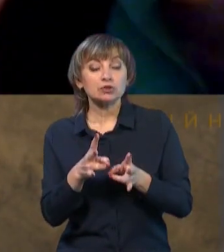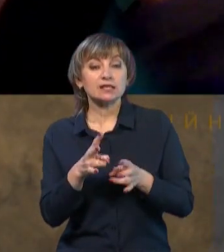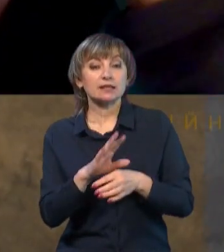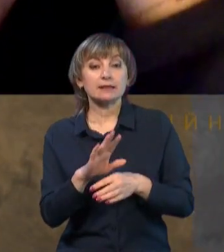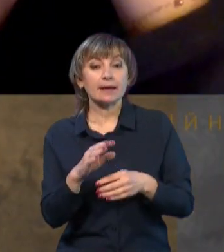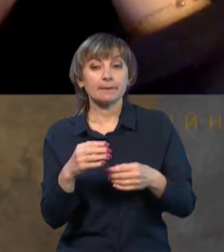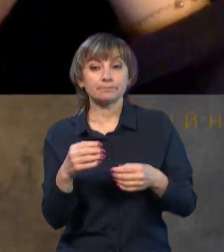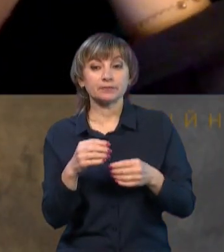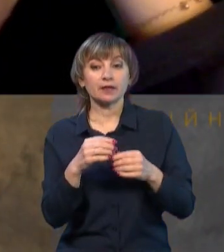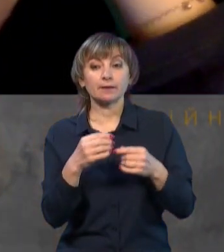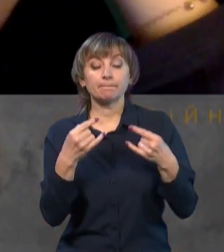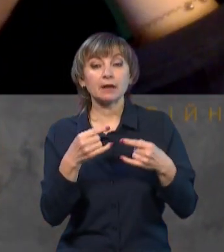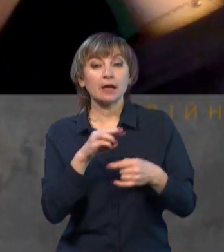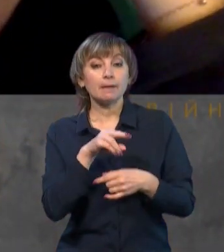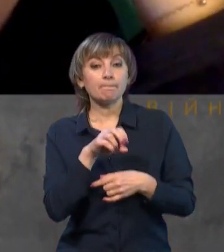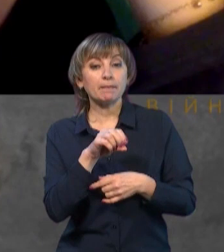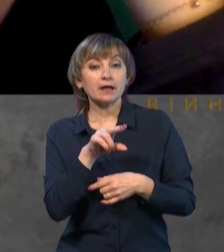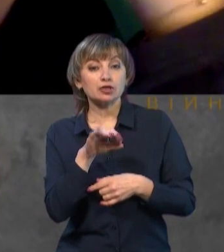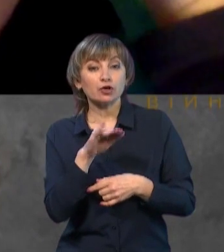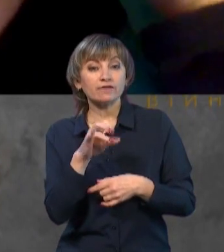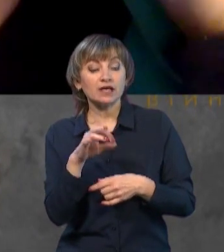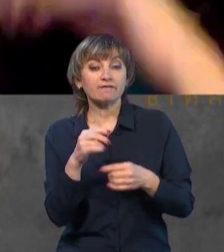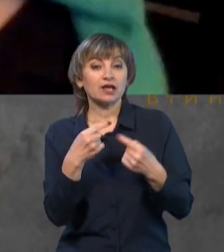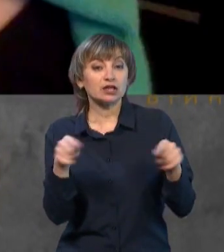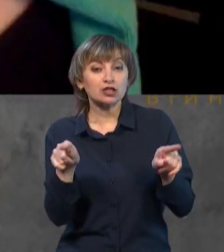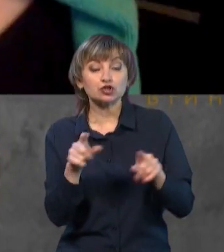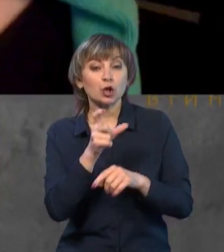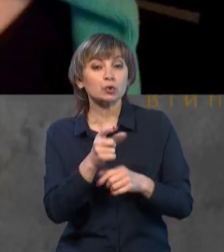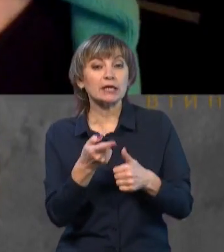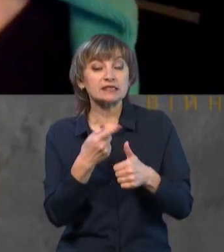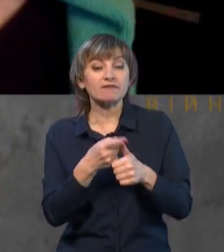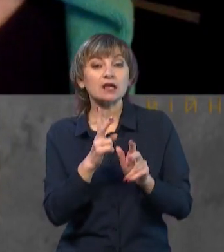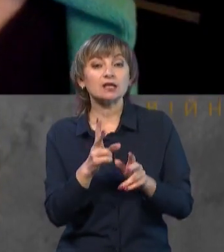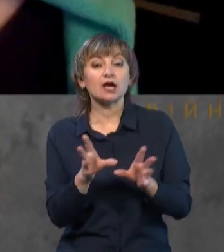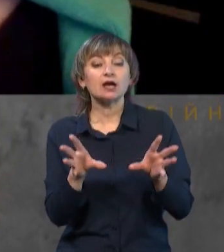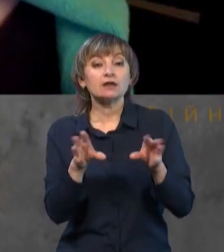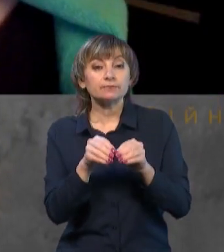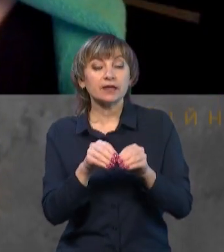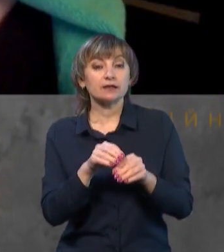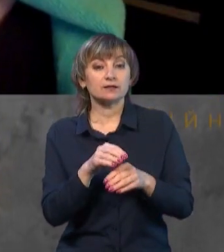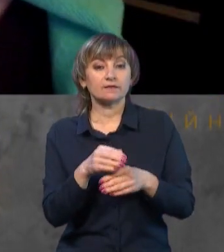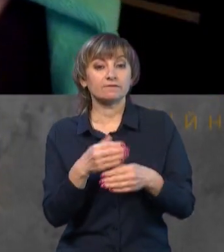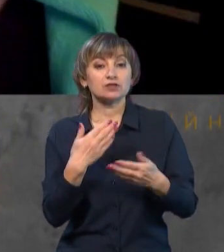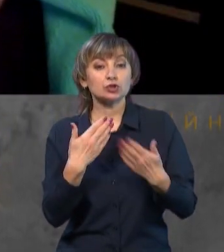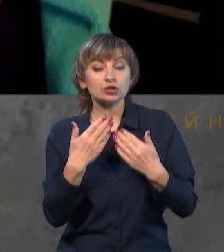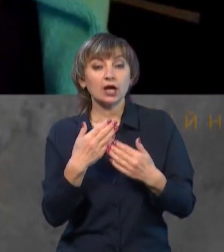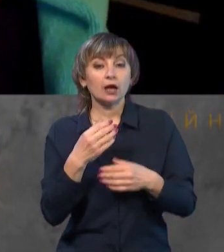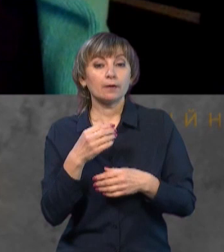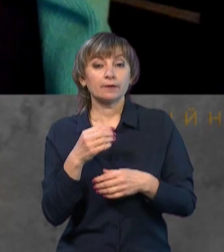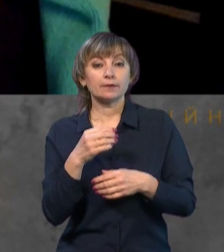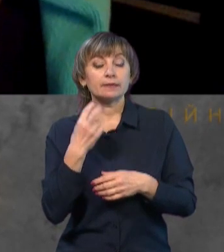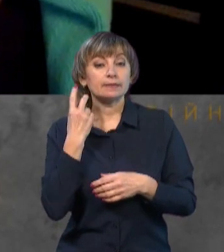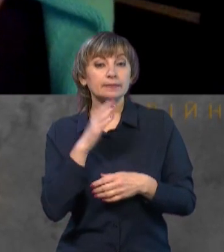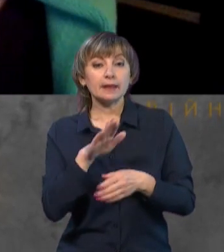немедійних педофілів, так, тому що інакше людей назвати, які вступають в зносини з неповнолітніми проти їхньої волі, я не